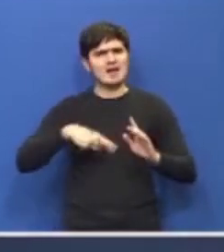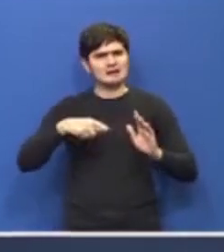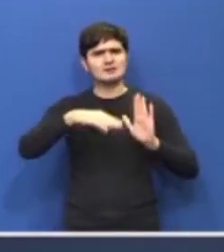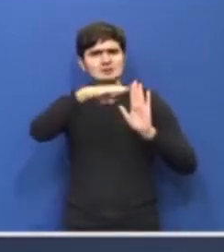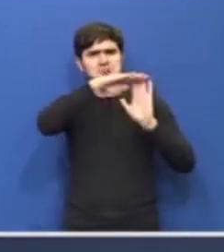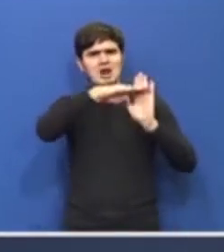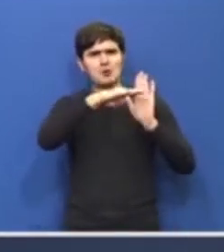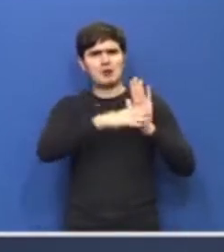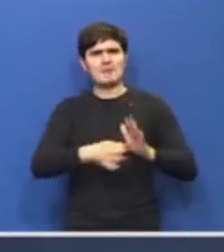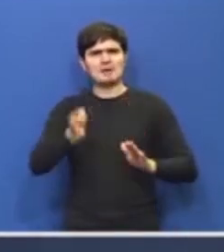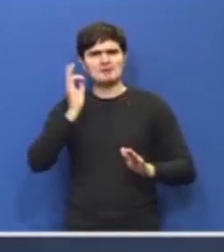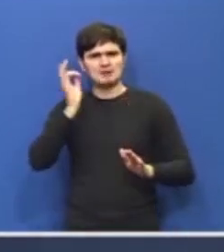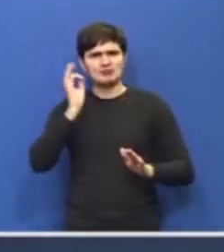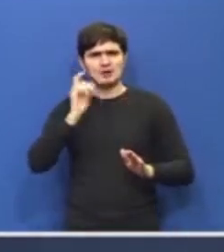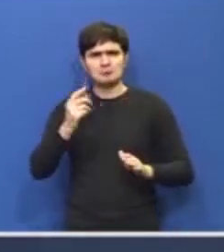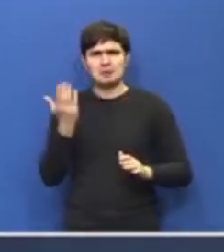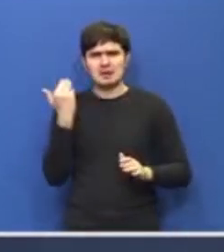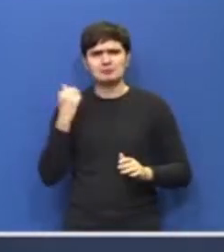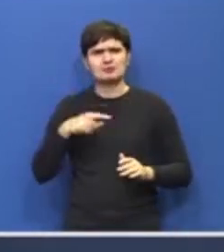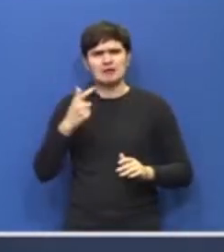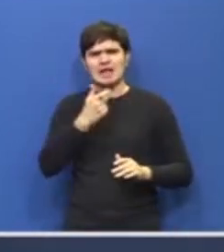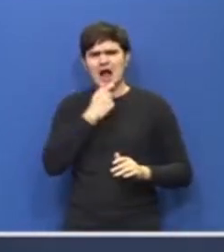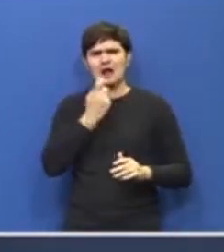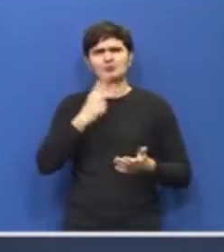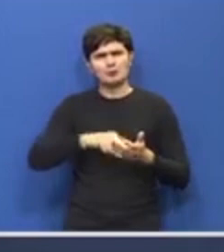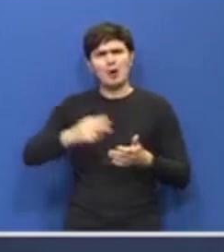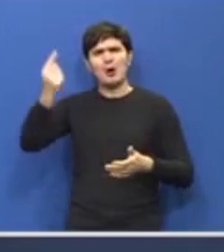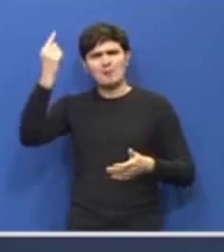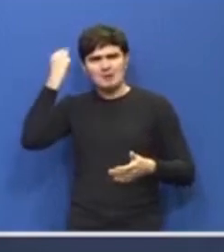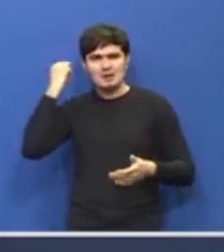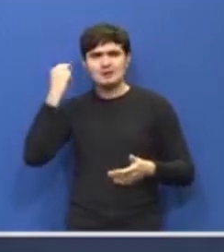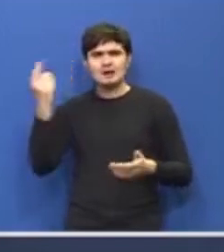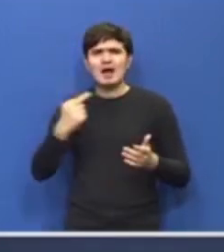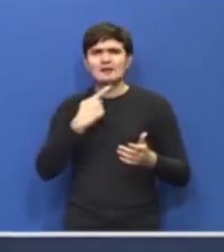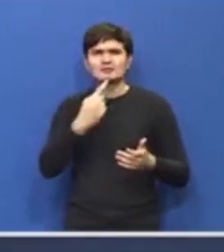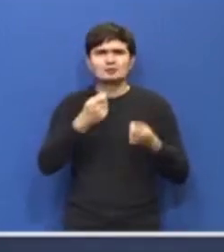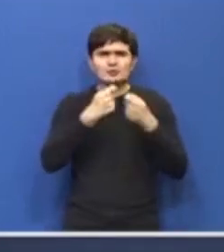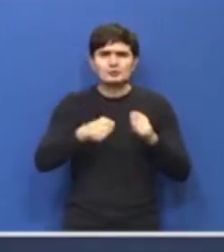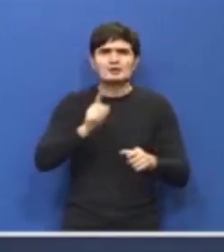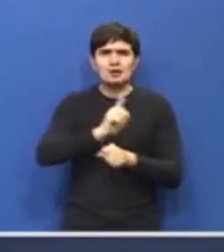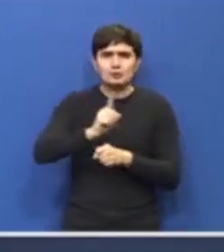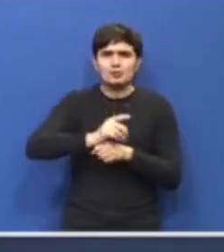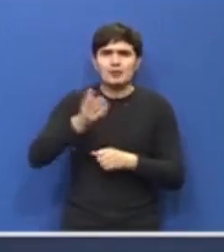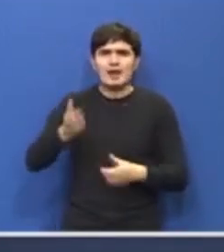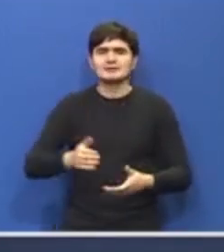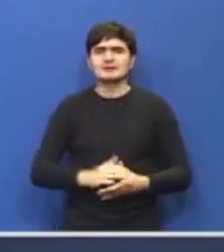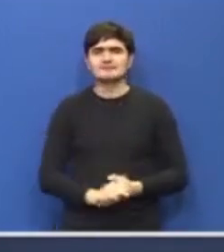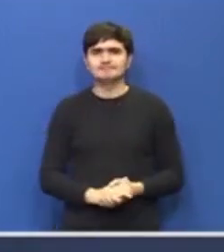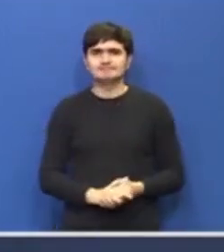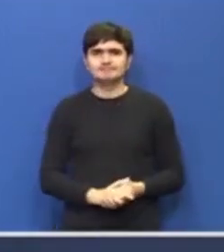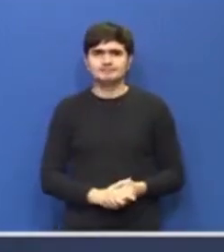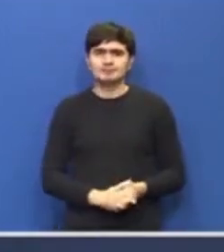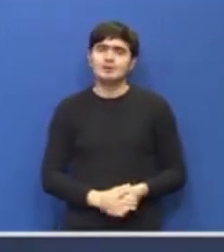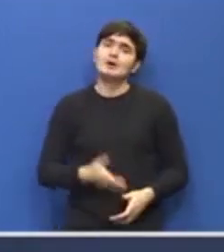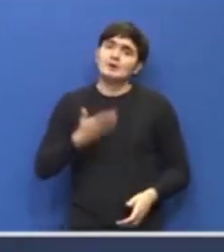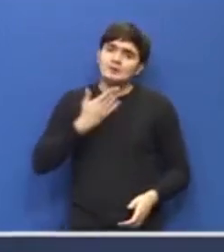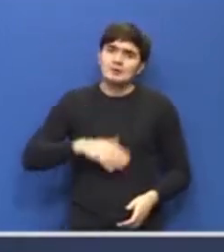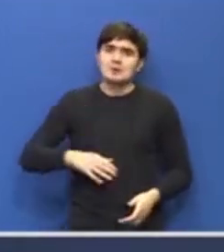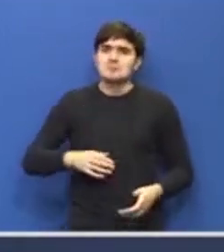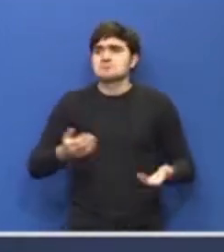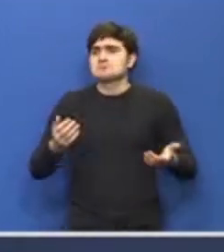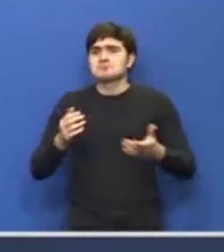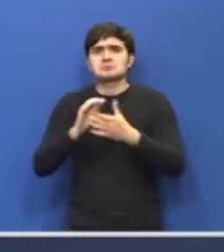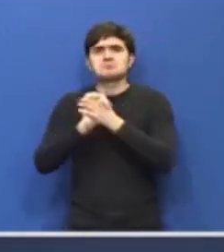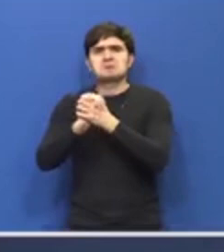normativ specific, nici nu e recent măcar, este de la începutul anilor 2000 care identifică toate aceste aspecte. Vreau să